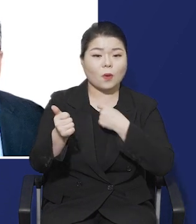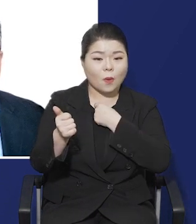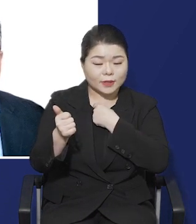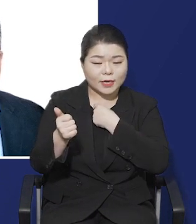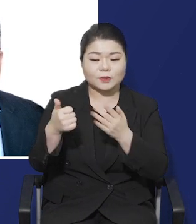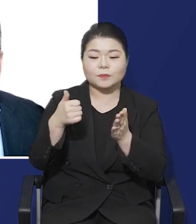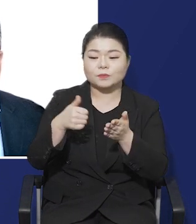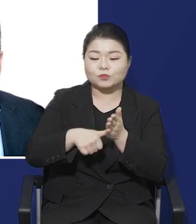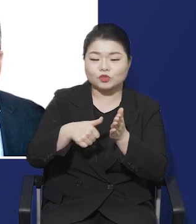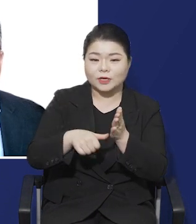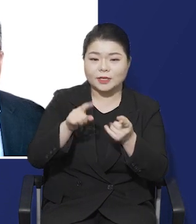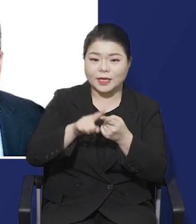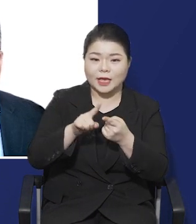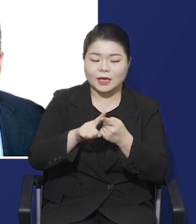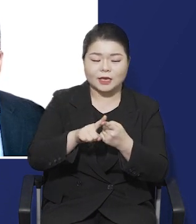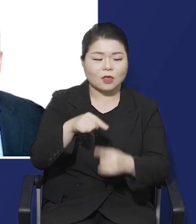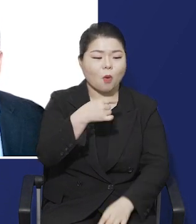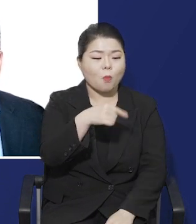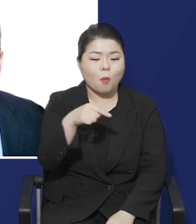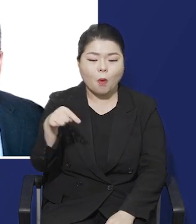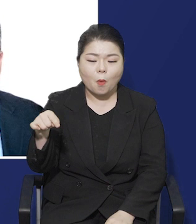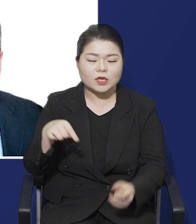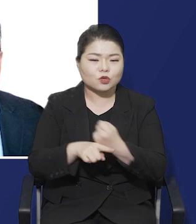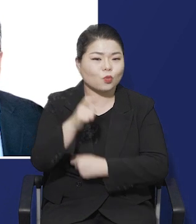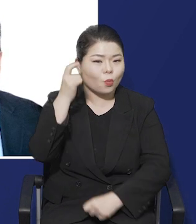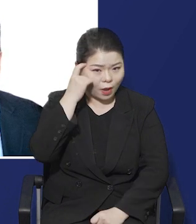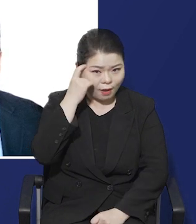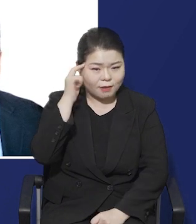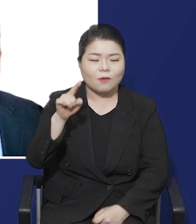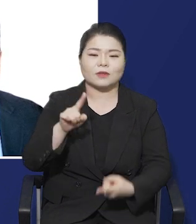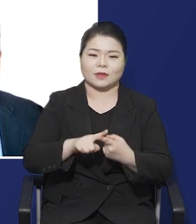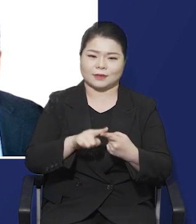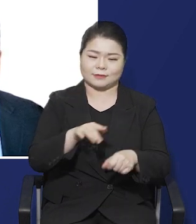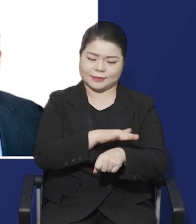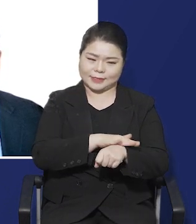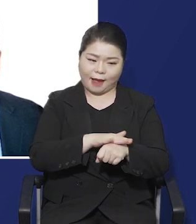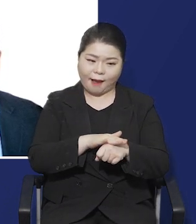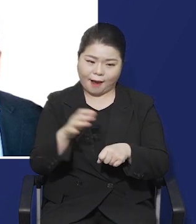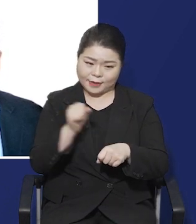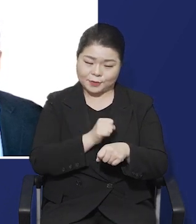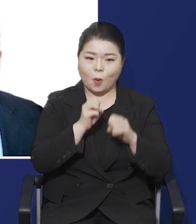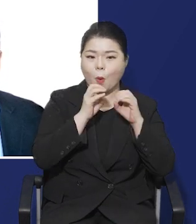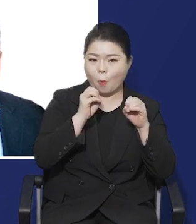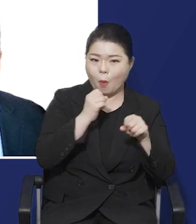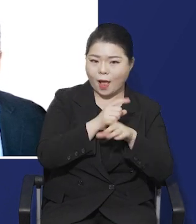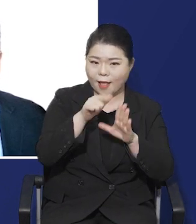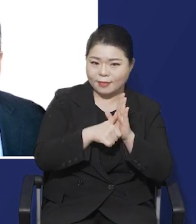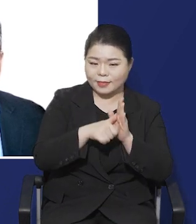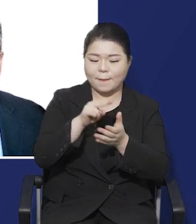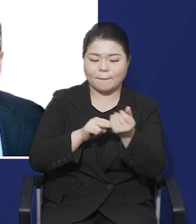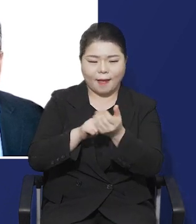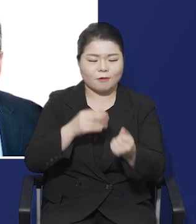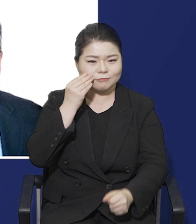하는 제품을 어떤 것인지 그 이유를 파악함으로써 더 정확한 마케팅 공략을 통해 매출